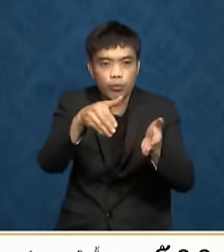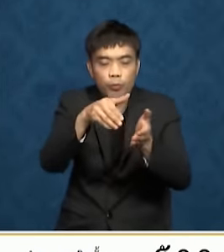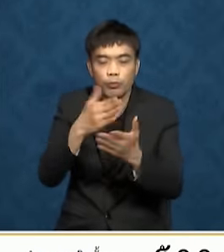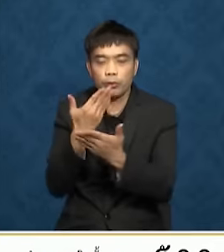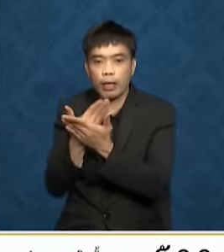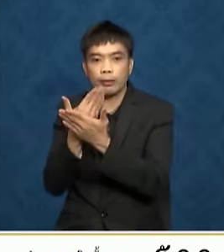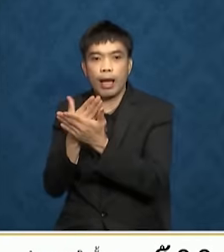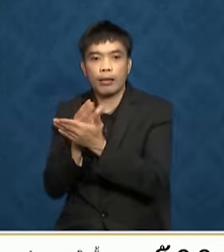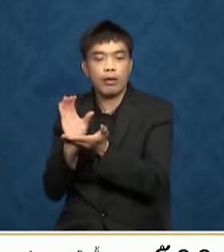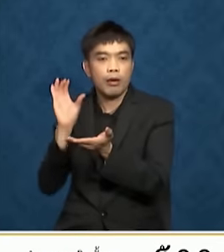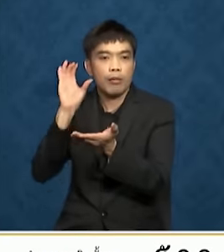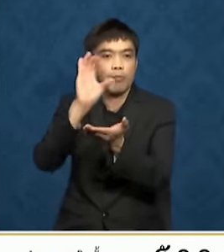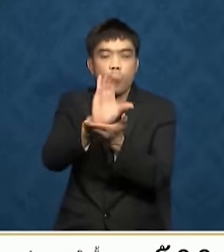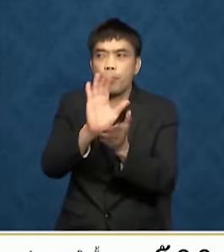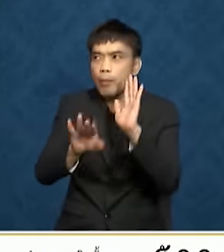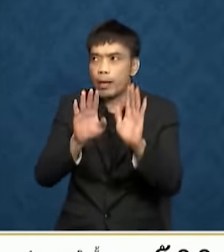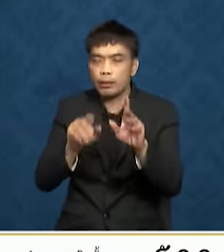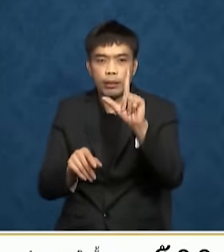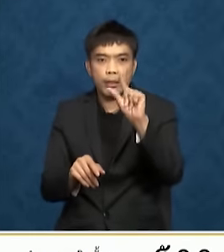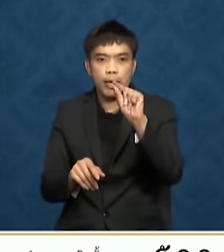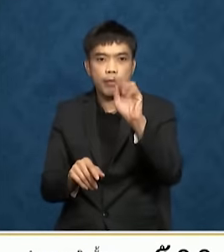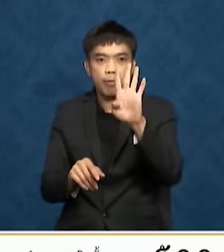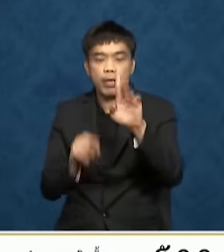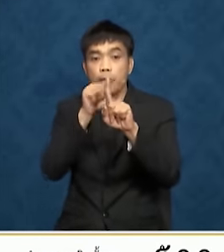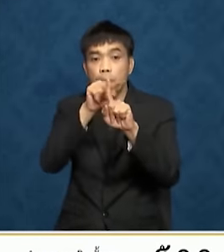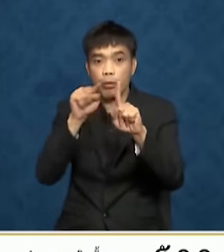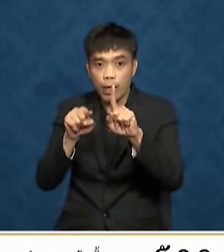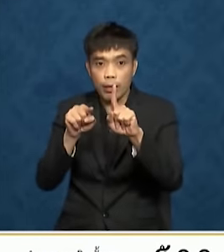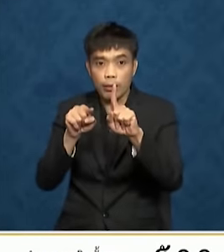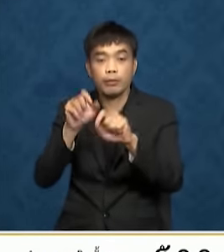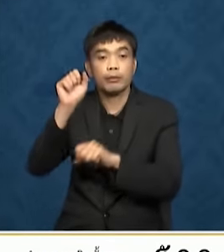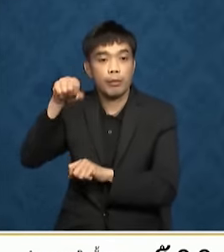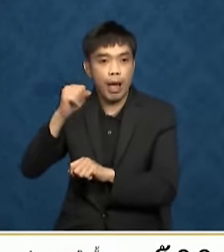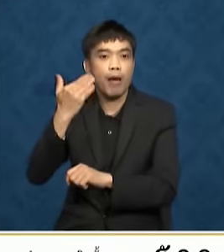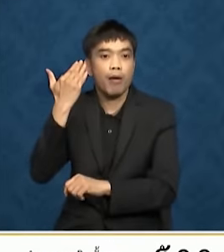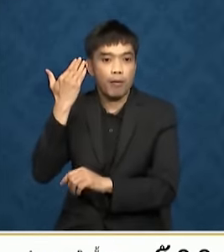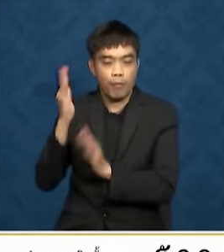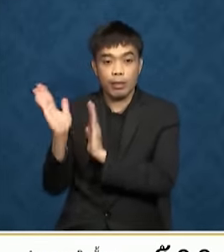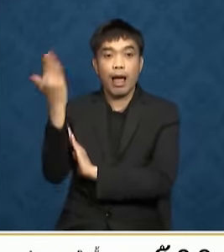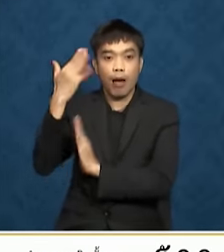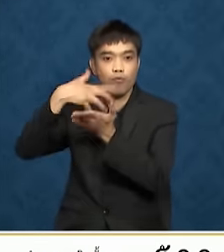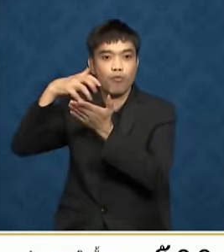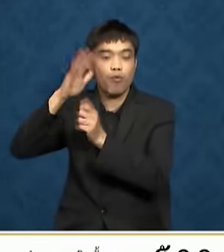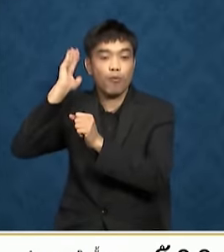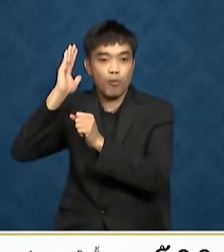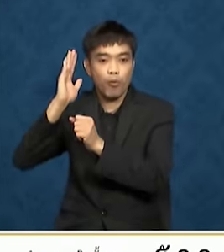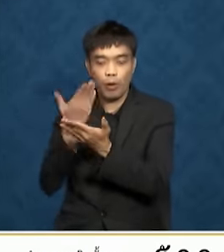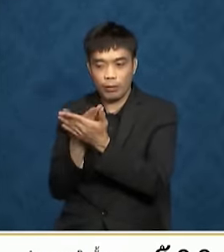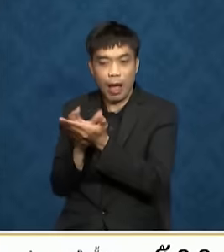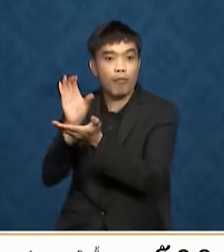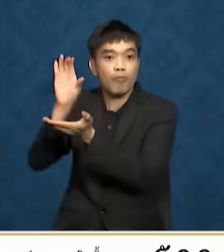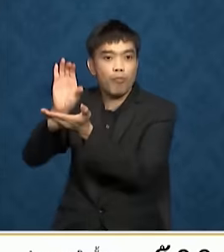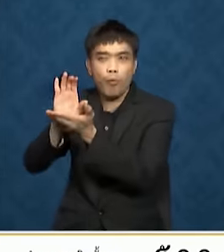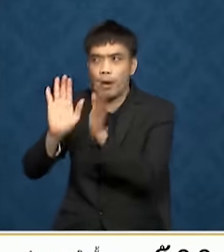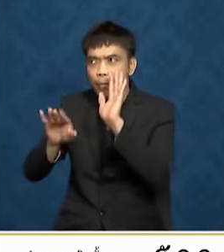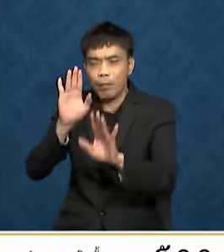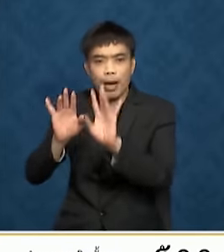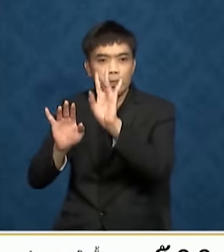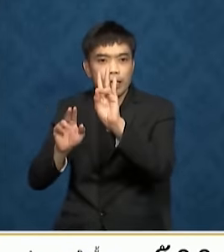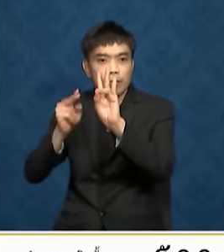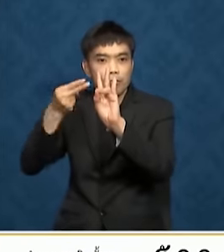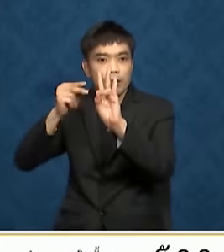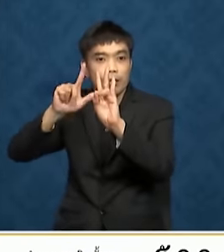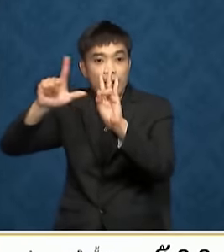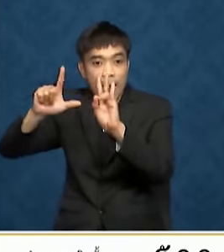ชลประทาน 24%ใช่่มั้ยถ้าผมฟังท่านไม่ผิดนะครับว่าก็มีงบประมาณอยู่กรมชลประทานอยู่ 70หมื่กว่าล้านอะไรประมาณ